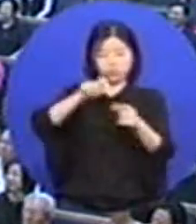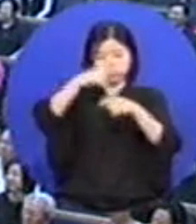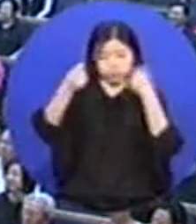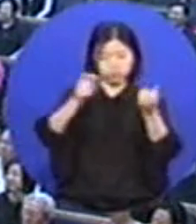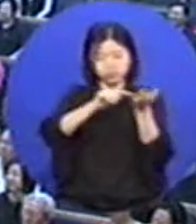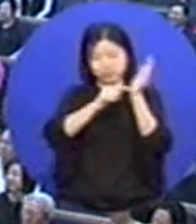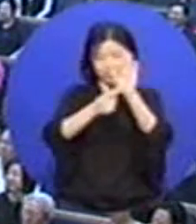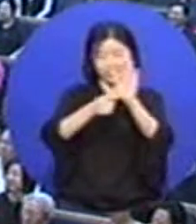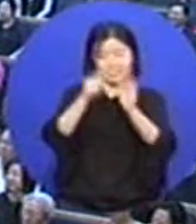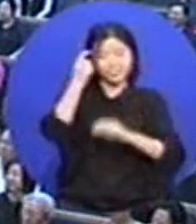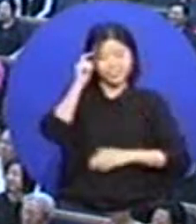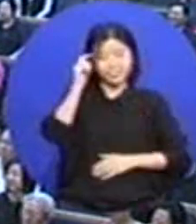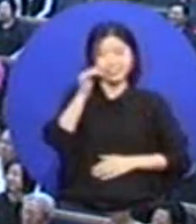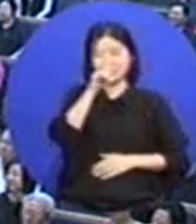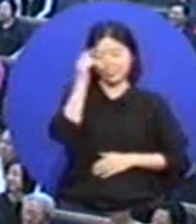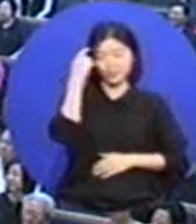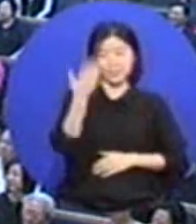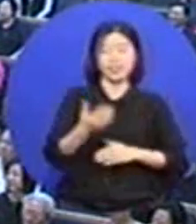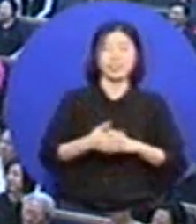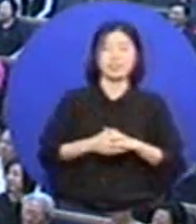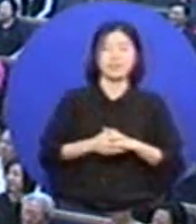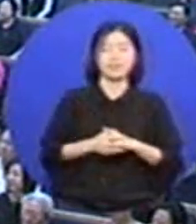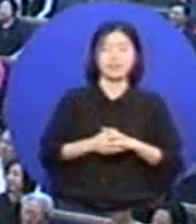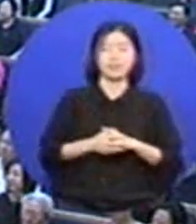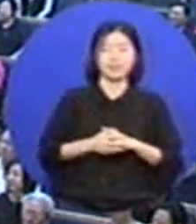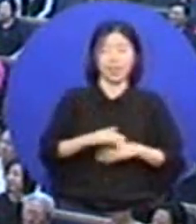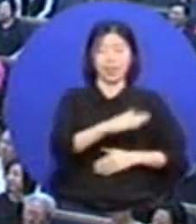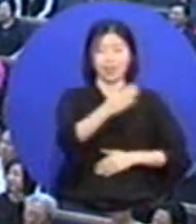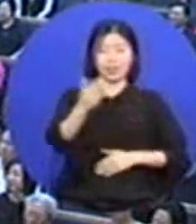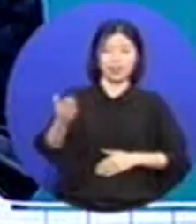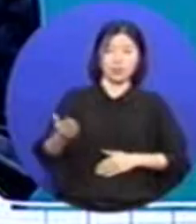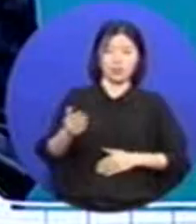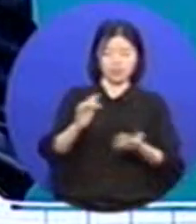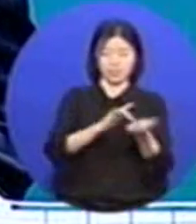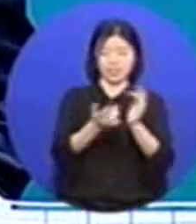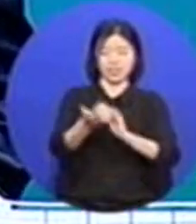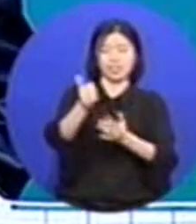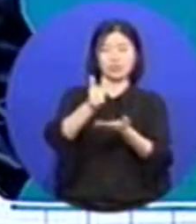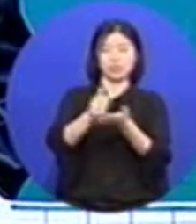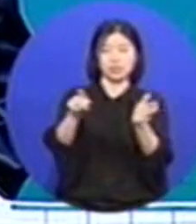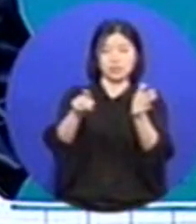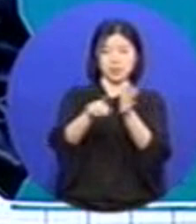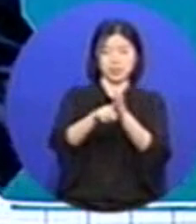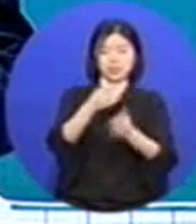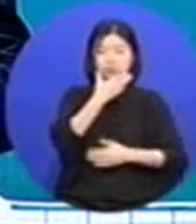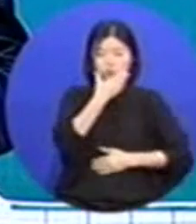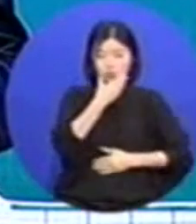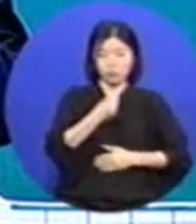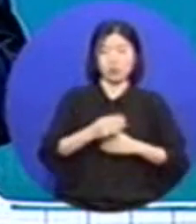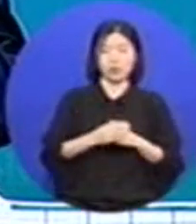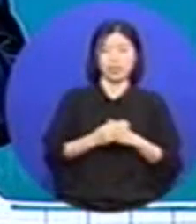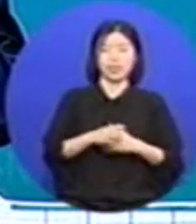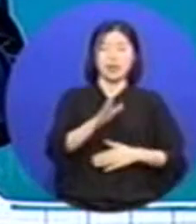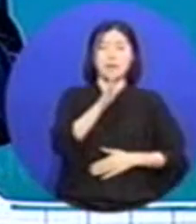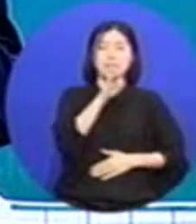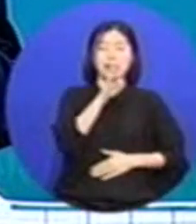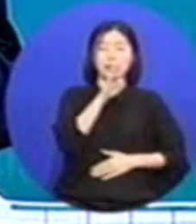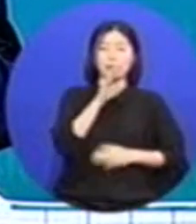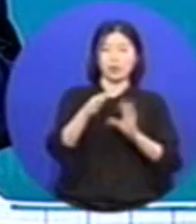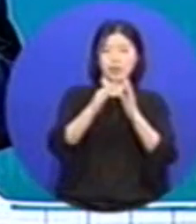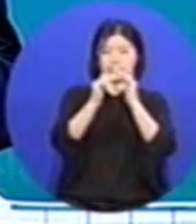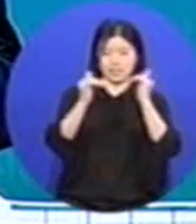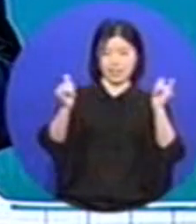되는지 여러분 예수 믿은 축복이 바로 사람들과의